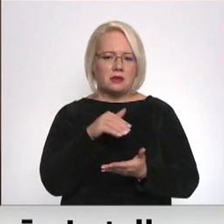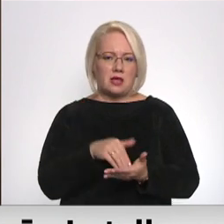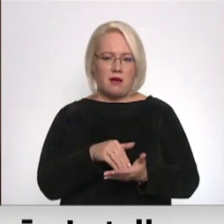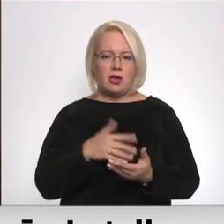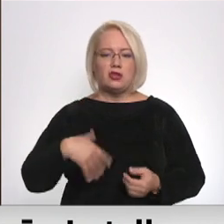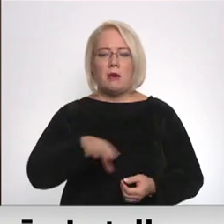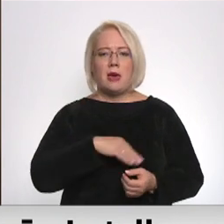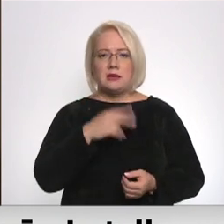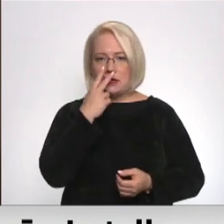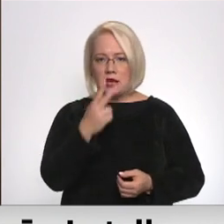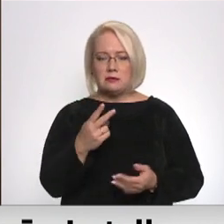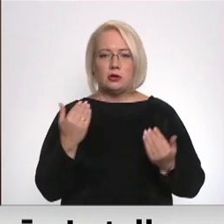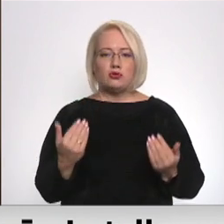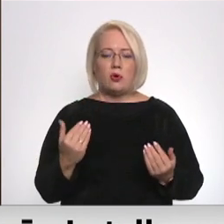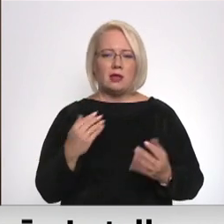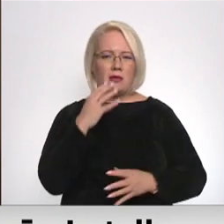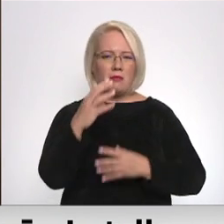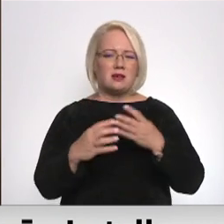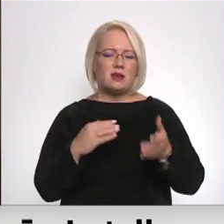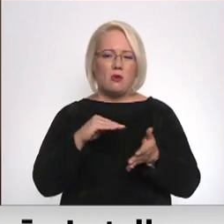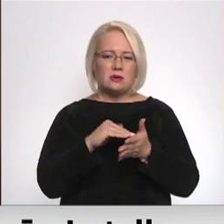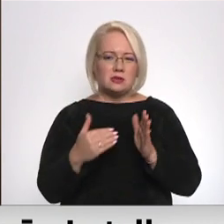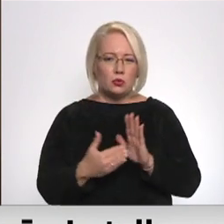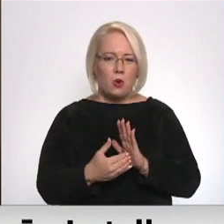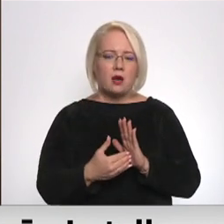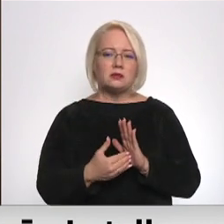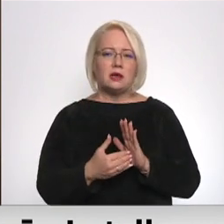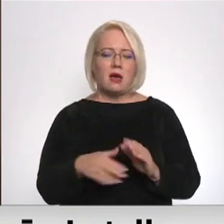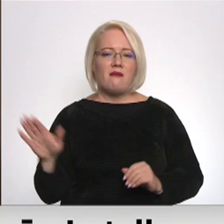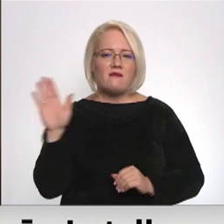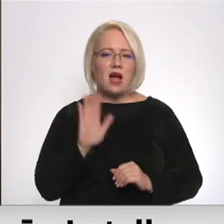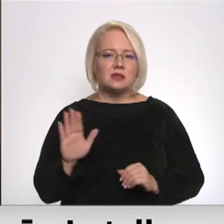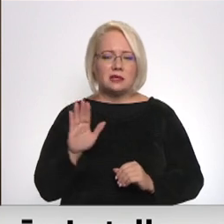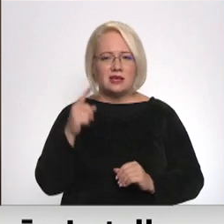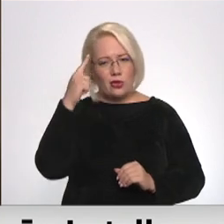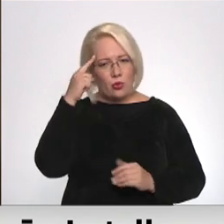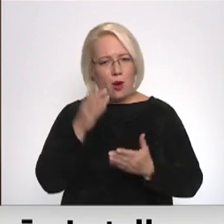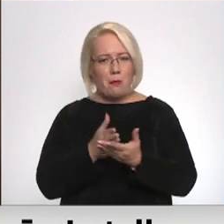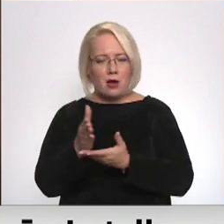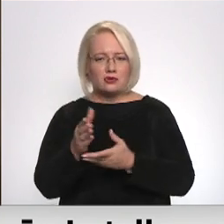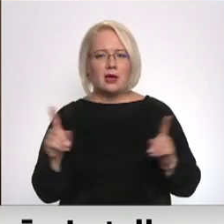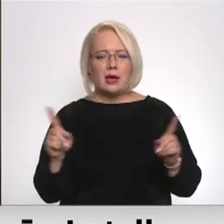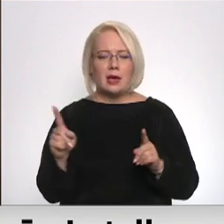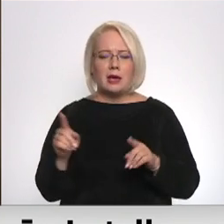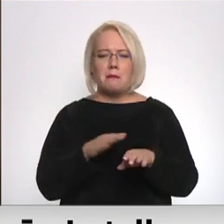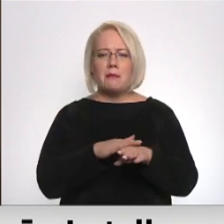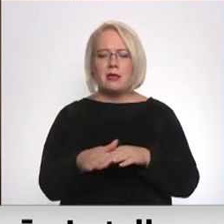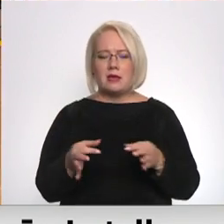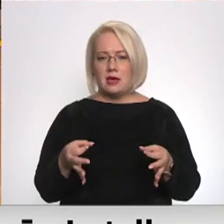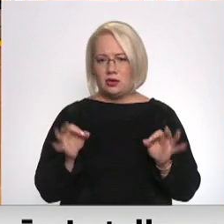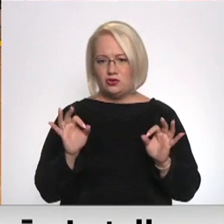Mēs redzam, ka šodienas ģeopolitiskajā situācijā valstiska domāšana ir absolūti